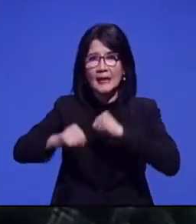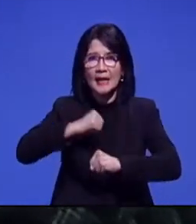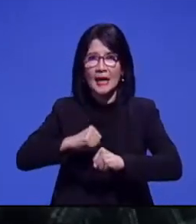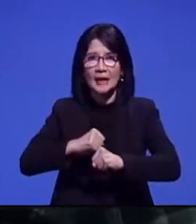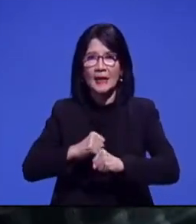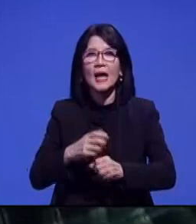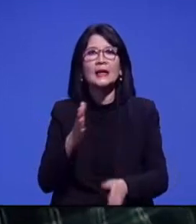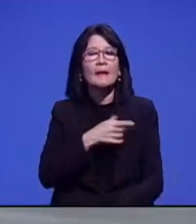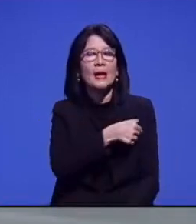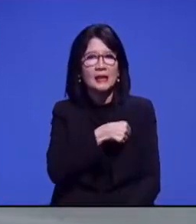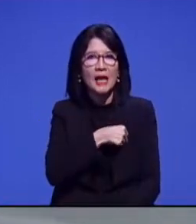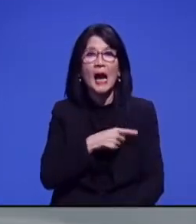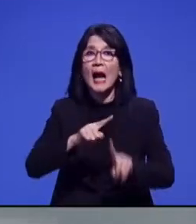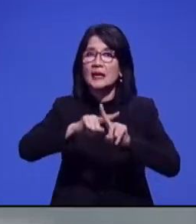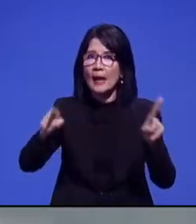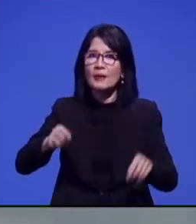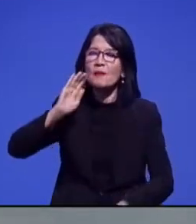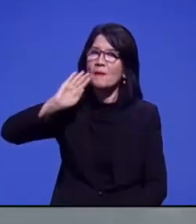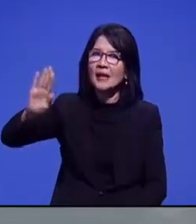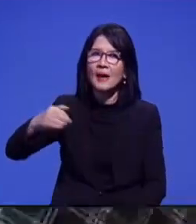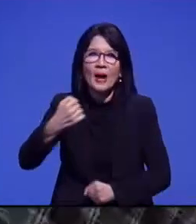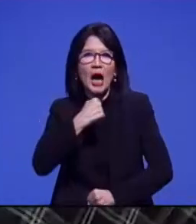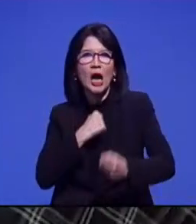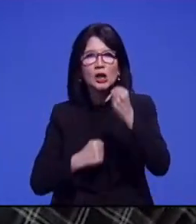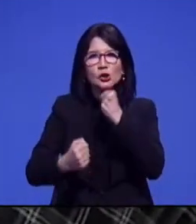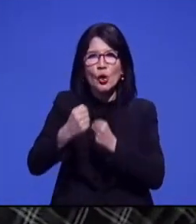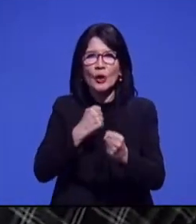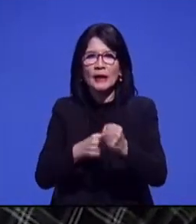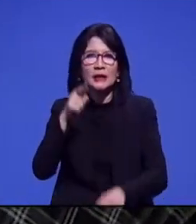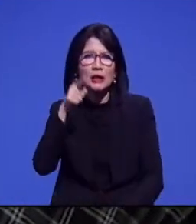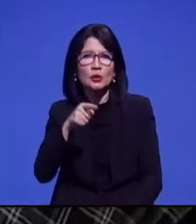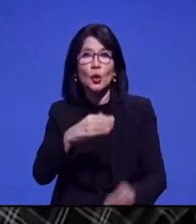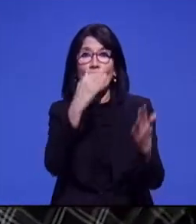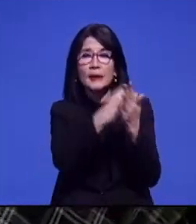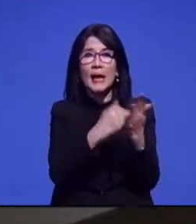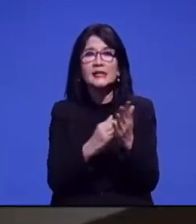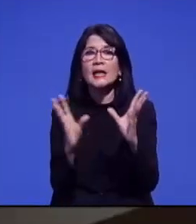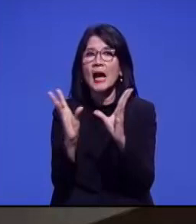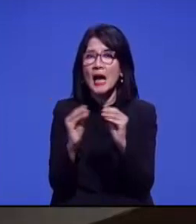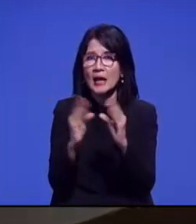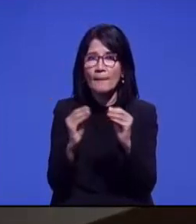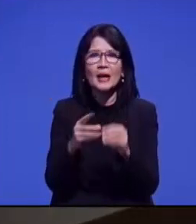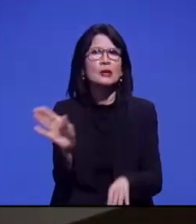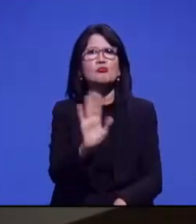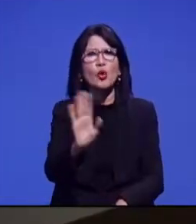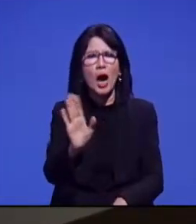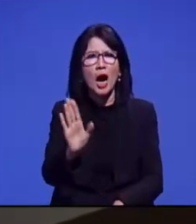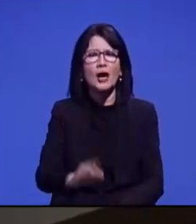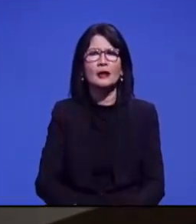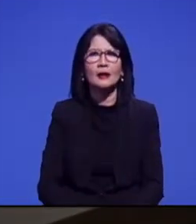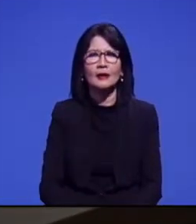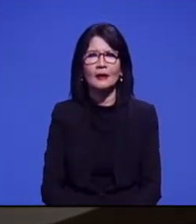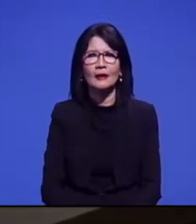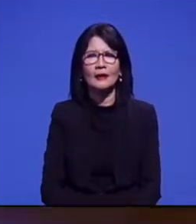dan panitia ini. Namun ia membantah joget herudang dilakukan dalam pleno terbuka pengundian nomor urut pasangan calon bupati dan wakil